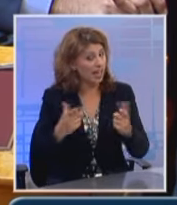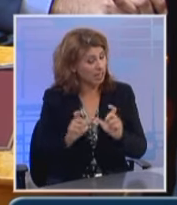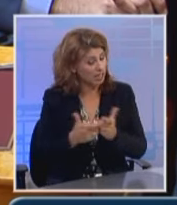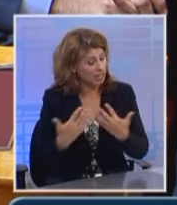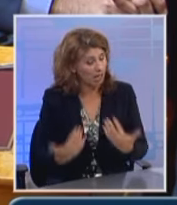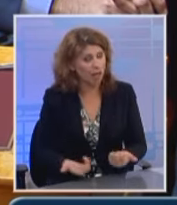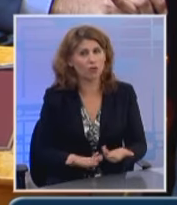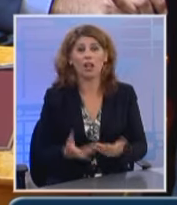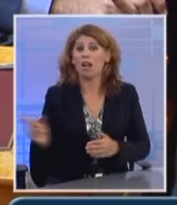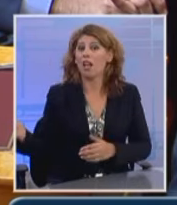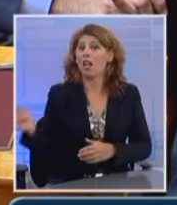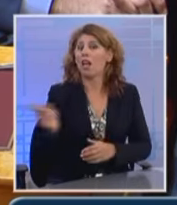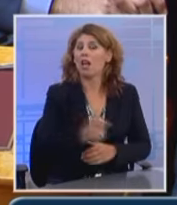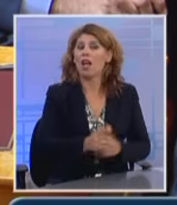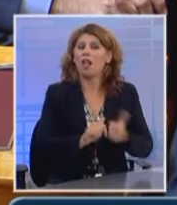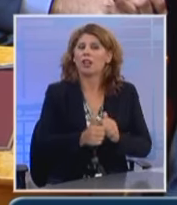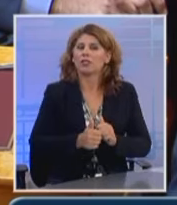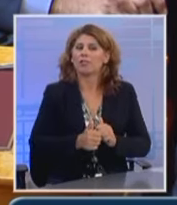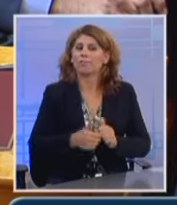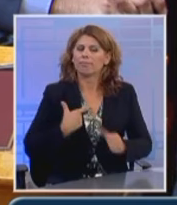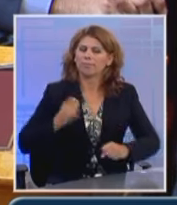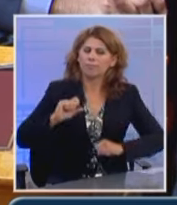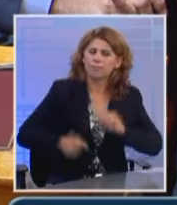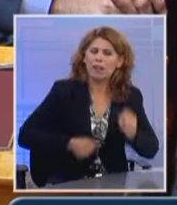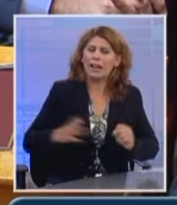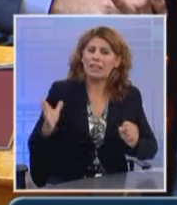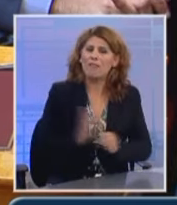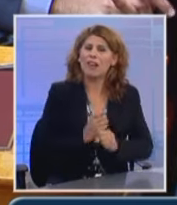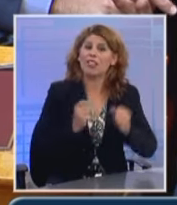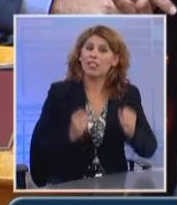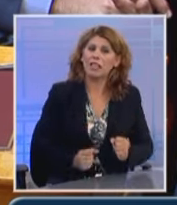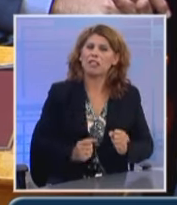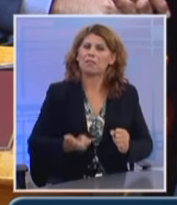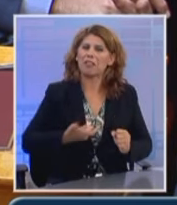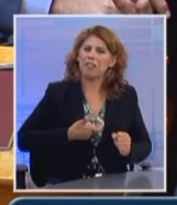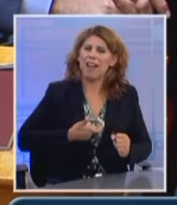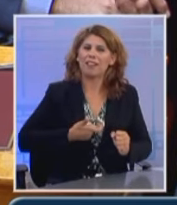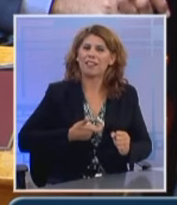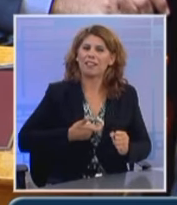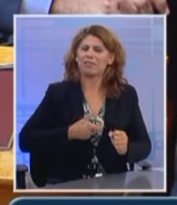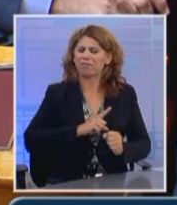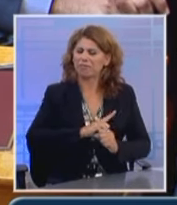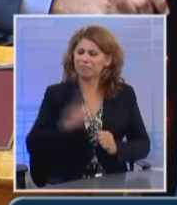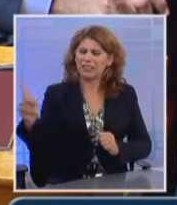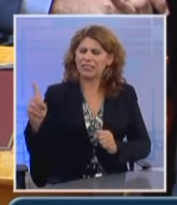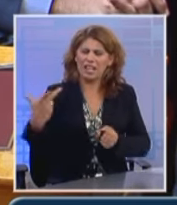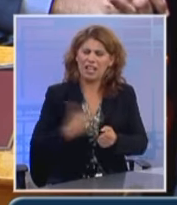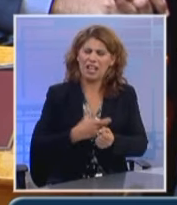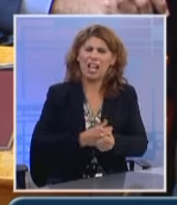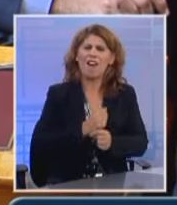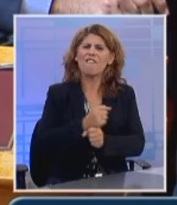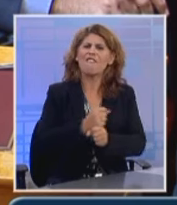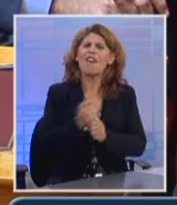Είναι αθλητές που παλεύουν με την αξία τους να κατακτήσουν αυτή τη θέση στις διακρίσεις ενάντια στα αναβολικά, στη